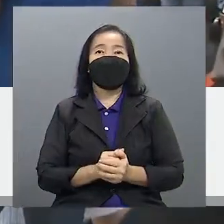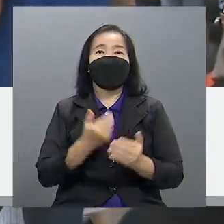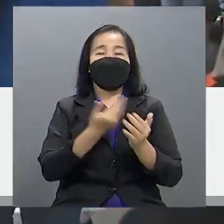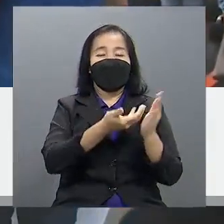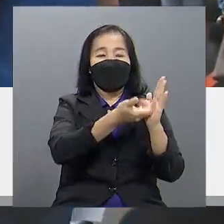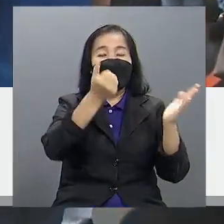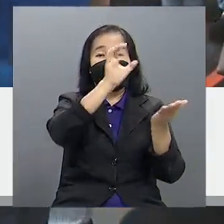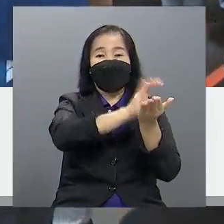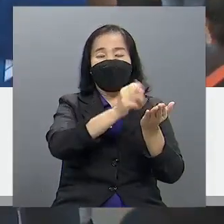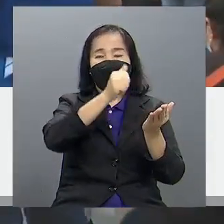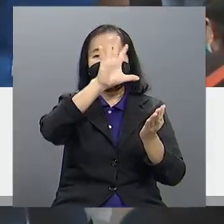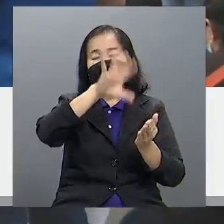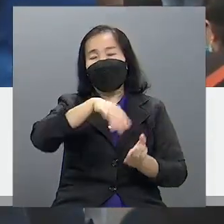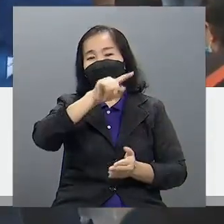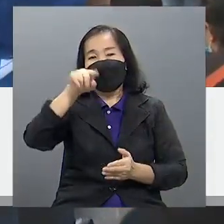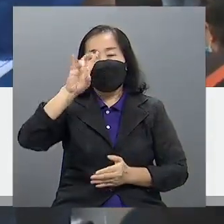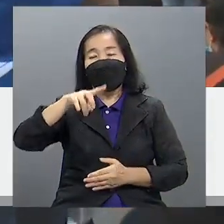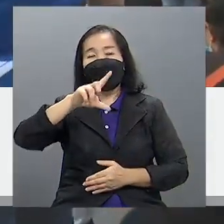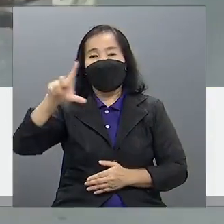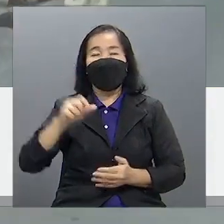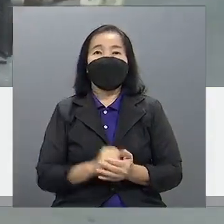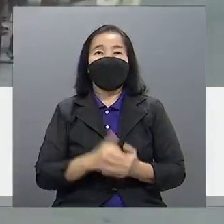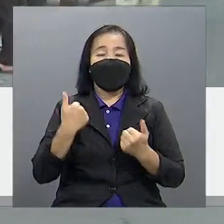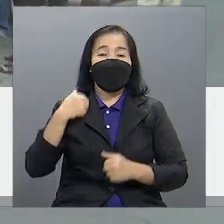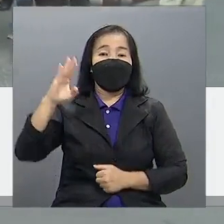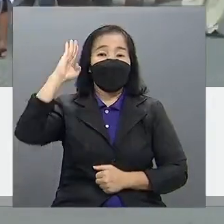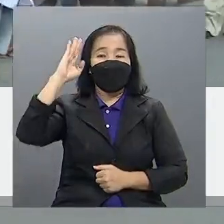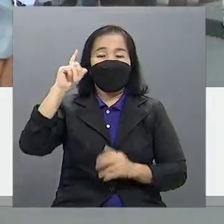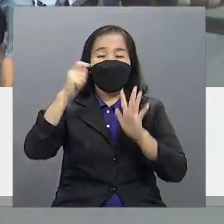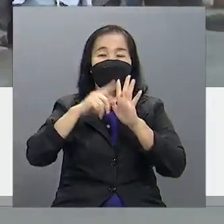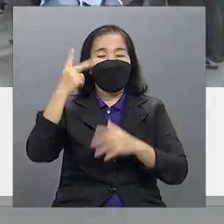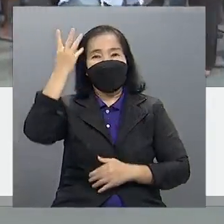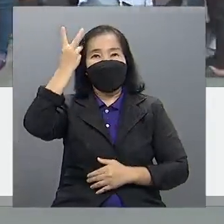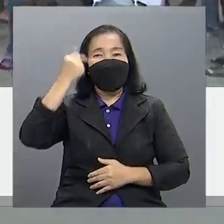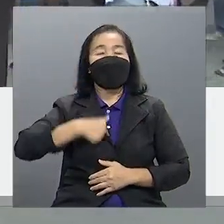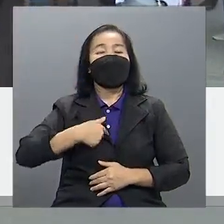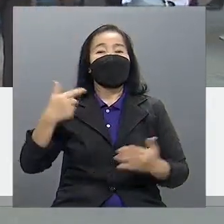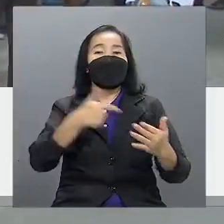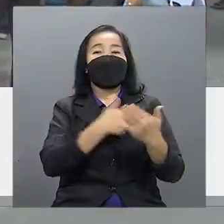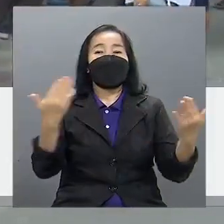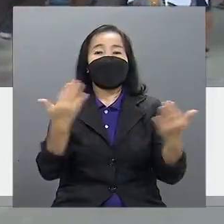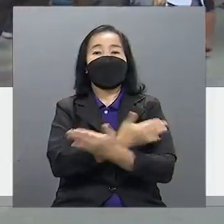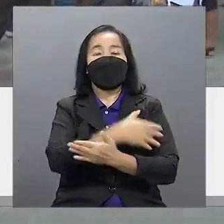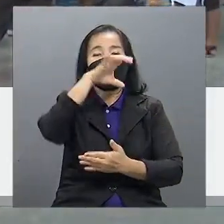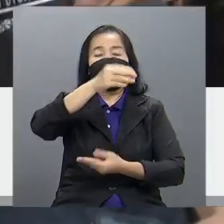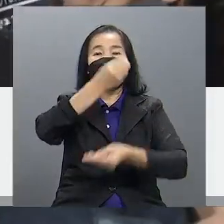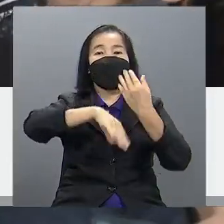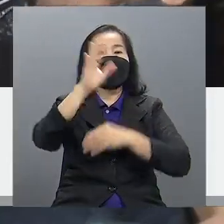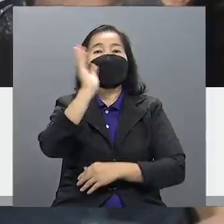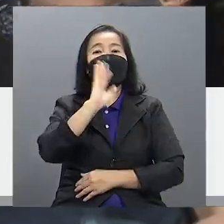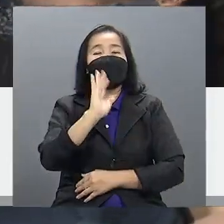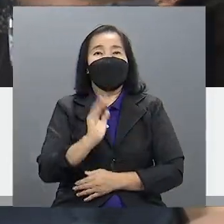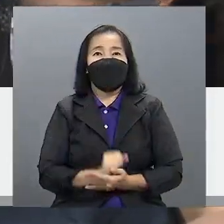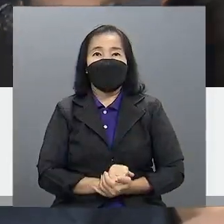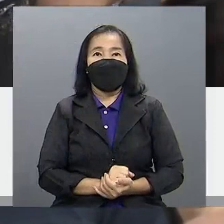ถึง 7000ล้านบาทหลังบริษัทอาคเนย์เปลี่ยนใจไม่ขายสังหาริมทรัพย์เพื่อแปลงกลับมาเป็นคุณใช้หนี้ตัวบอร์ด